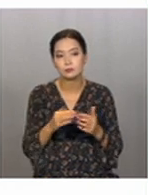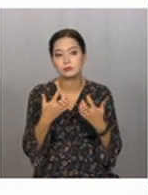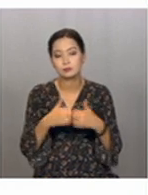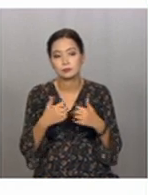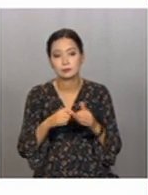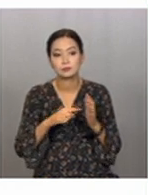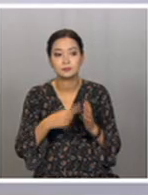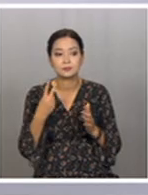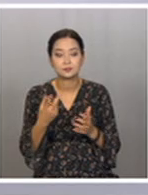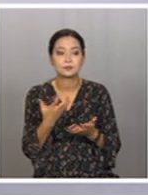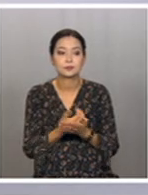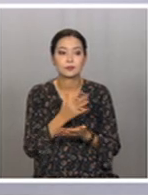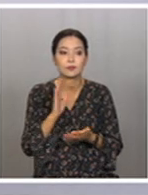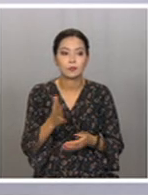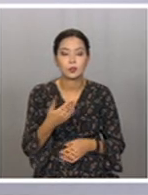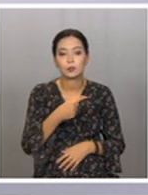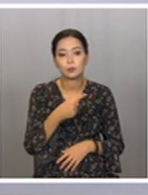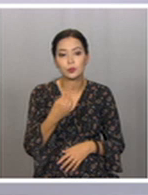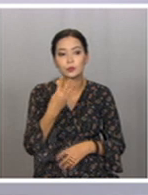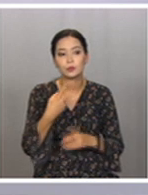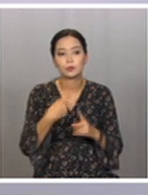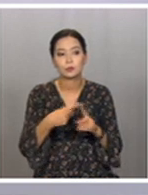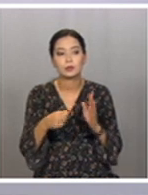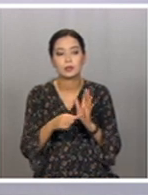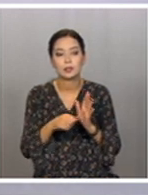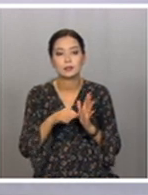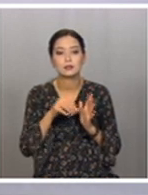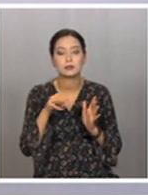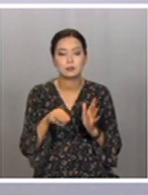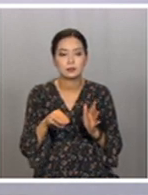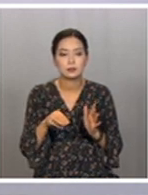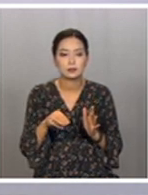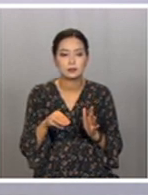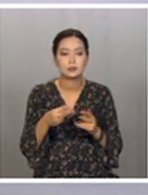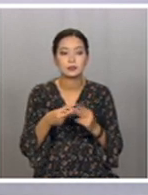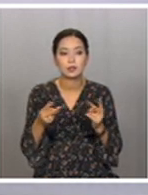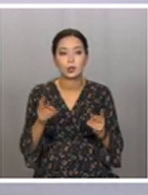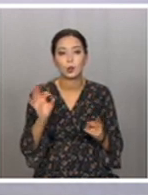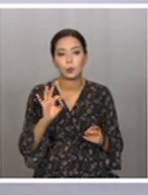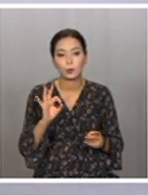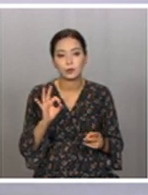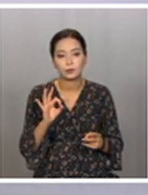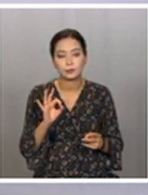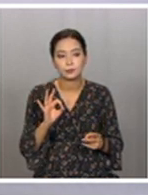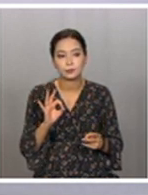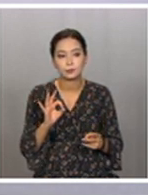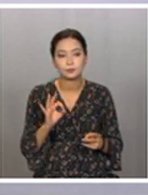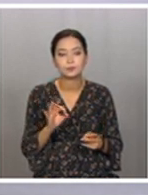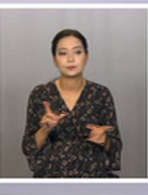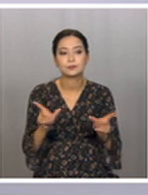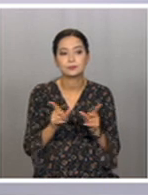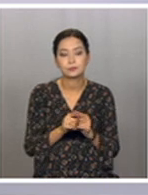көбейтсек, нәтижесінде біз минус 4 қосылған 6-ті болды. Тең 0-ге. Енді ұқсас